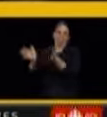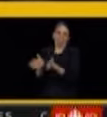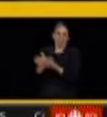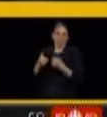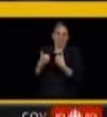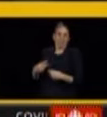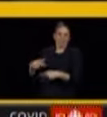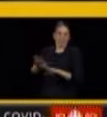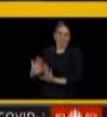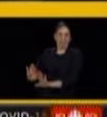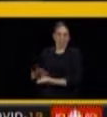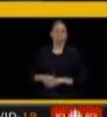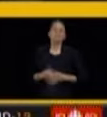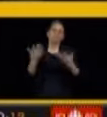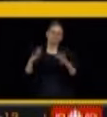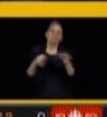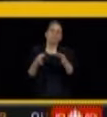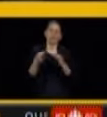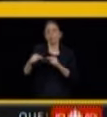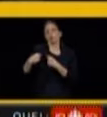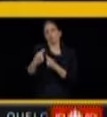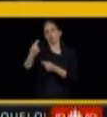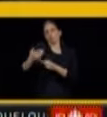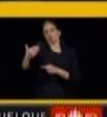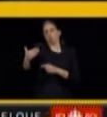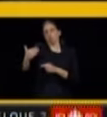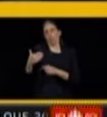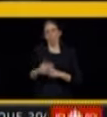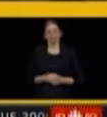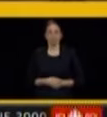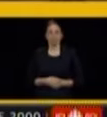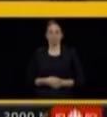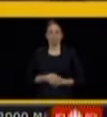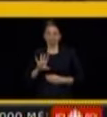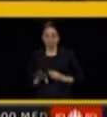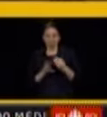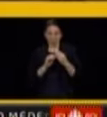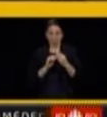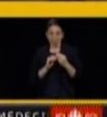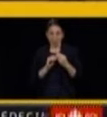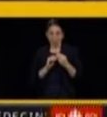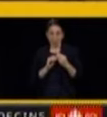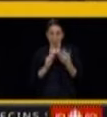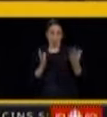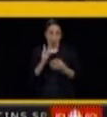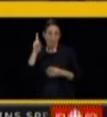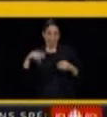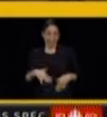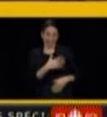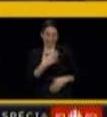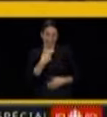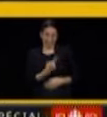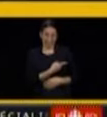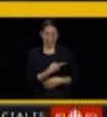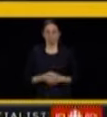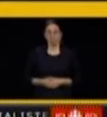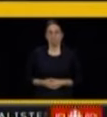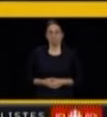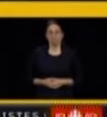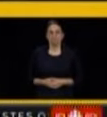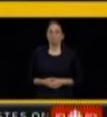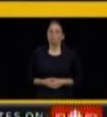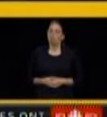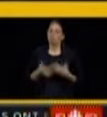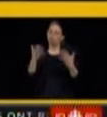ça a fait partie des discussions des derniers jours aussi. Et moi, je compléterais ce que dit le premier ministre en disant que c'est prévu,